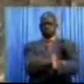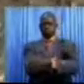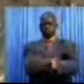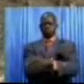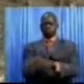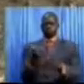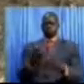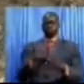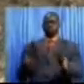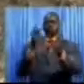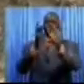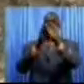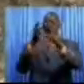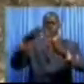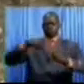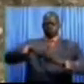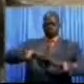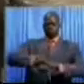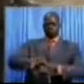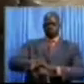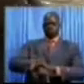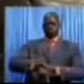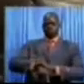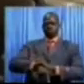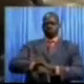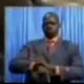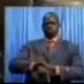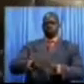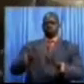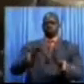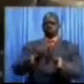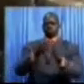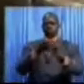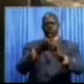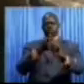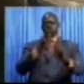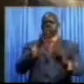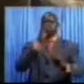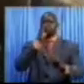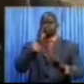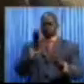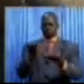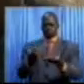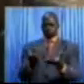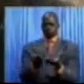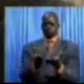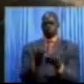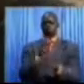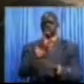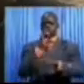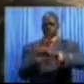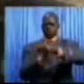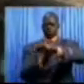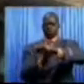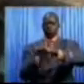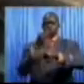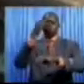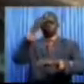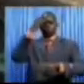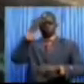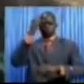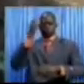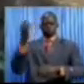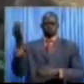ayant participé à cette plantation. Cette source a besoin vraiment d'être protégée, parce que de par le